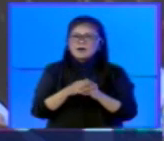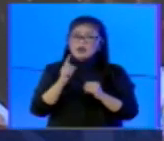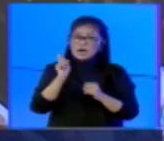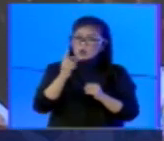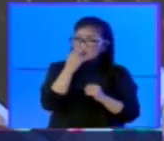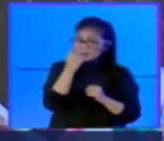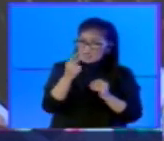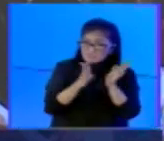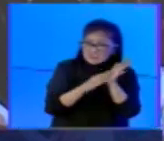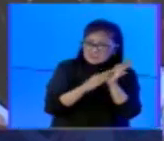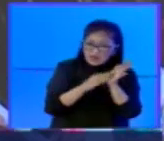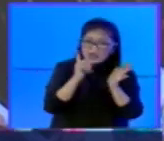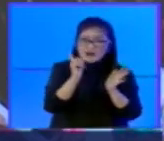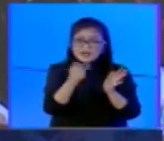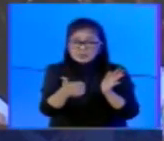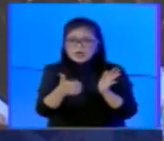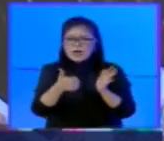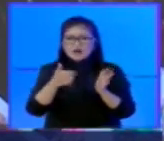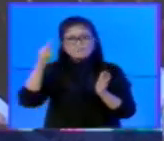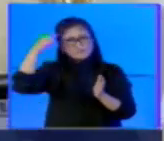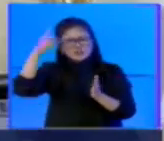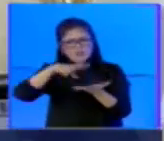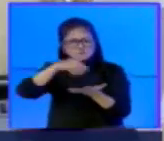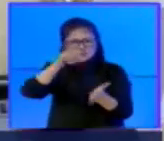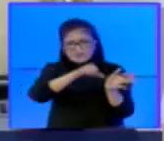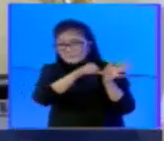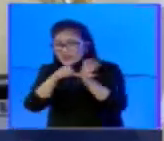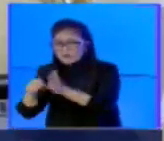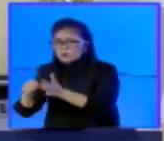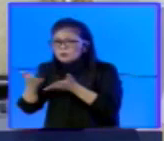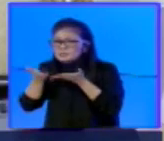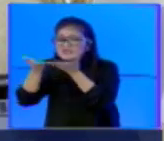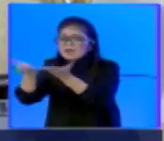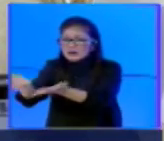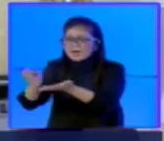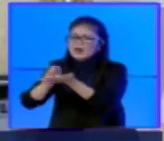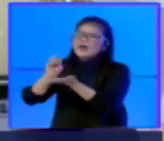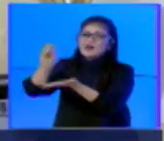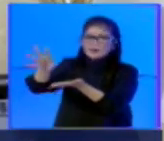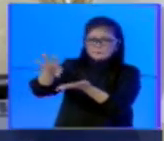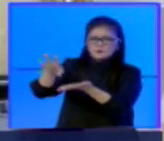yang memang pemerintah pusat harus bantu sampaikan kepada kita di